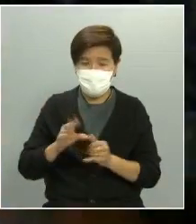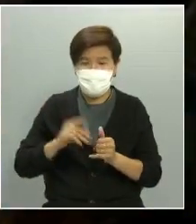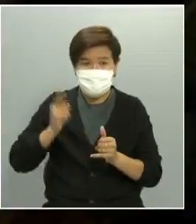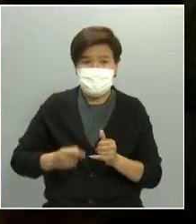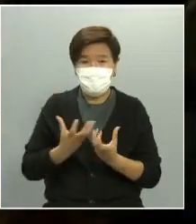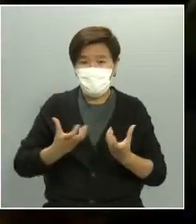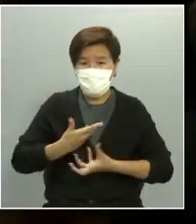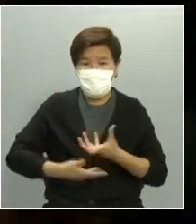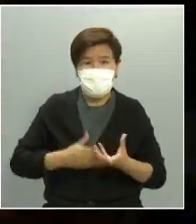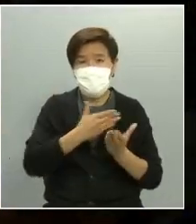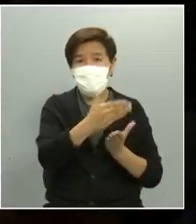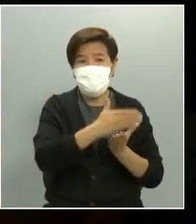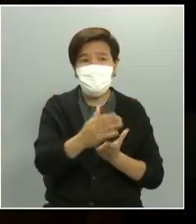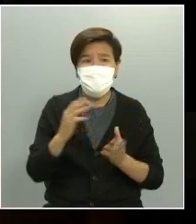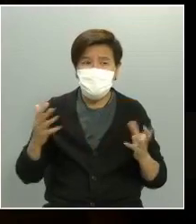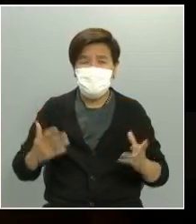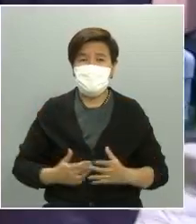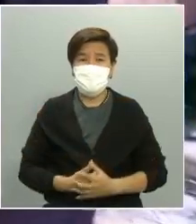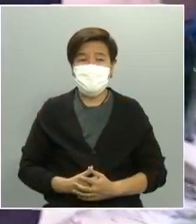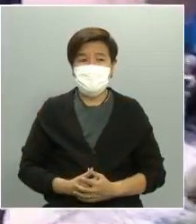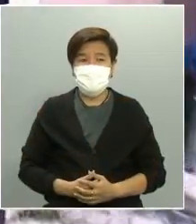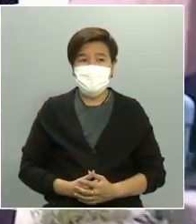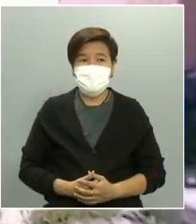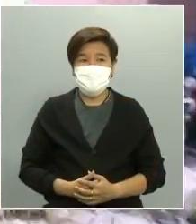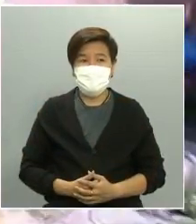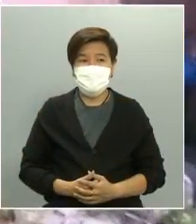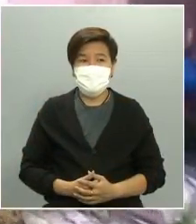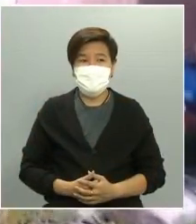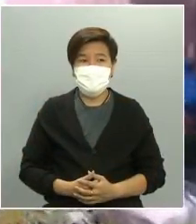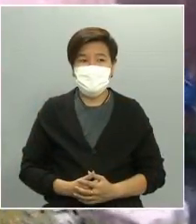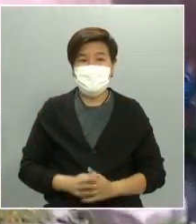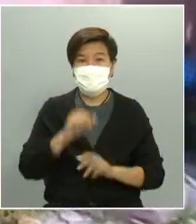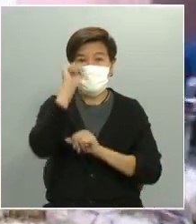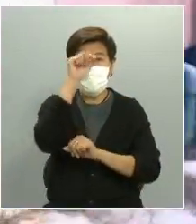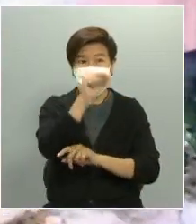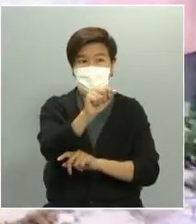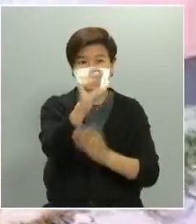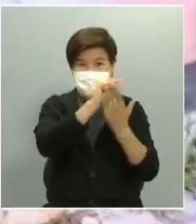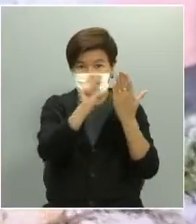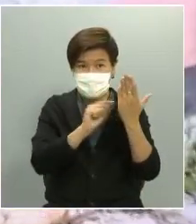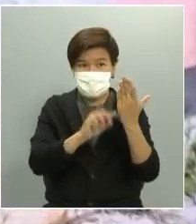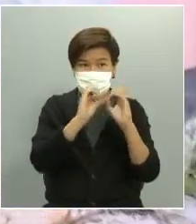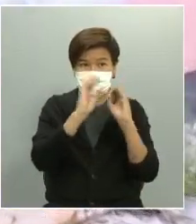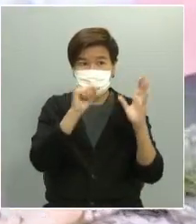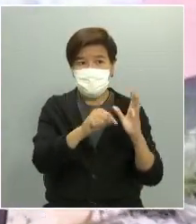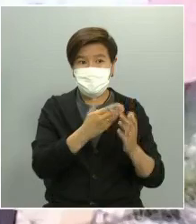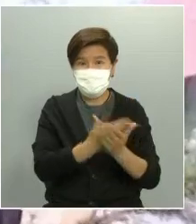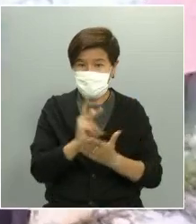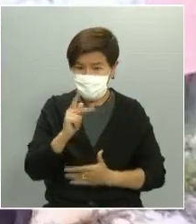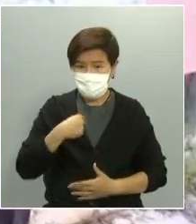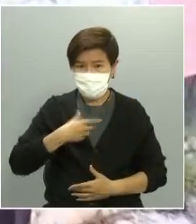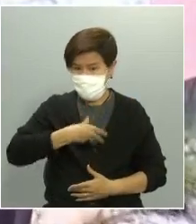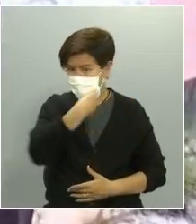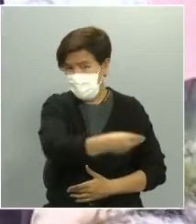ของไม่มีเงินส่งดอกนี่ตอนที่มาติดเนี่ยผู้ชมมาเขียนป้ายไว้ด้วยนะเงินกูคืนมา